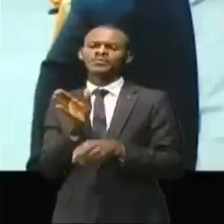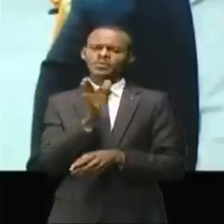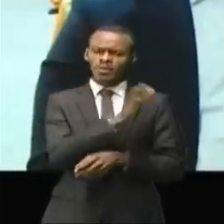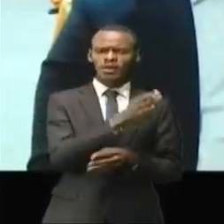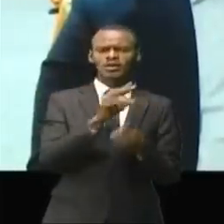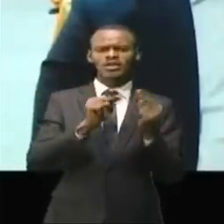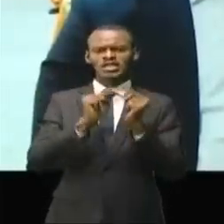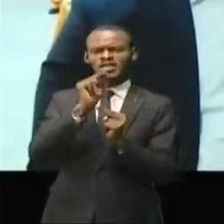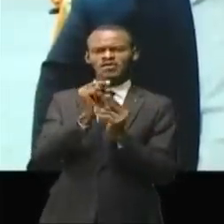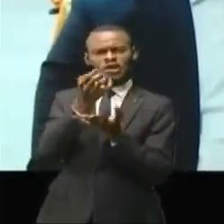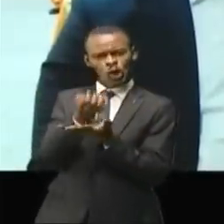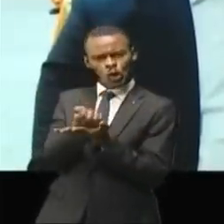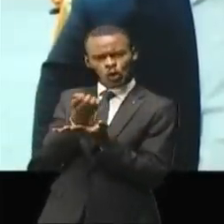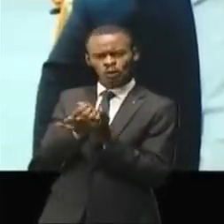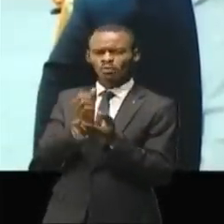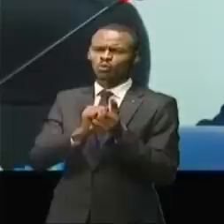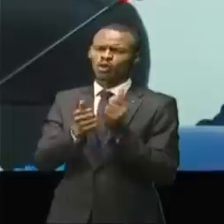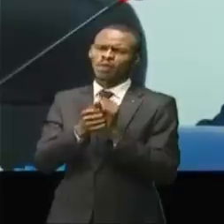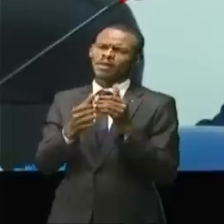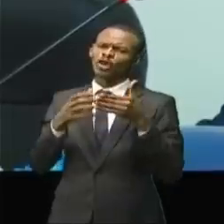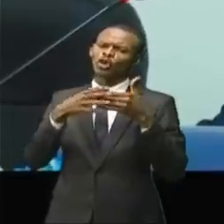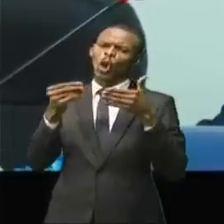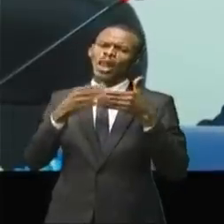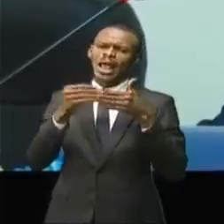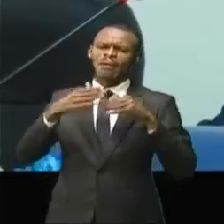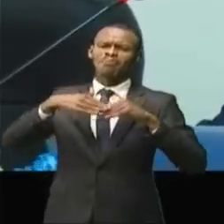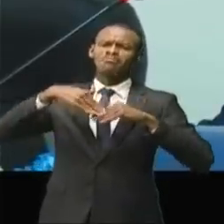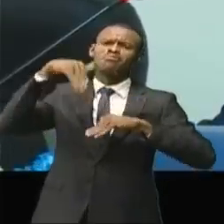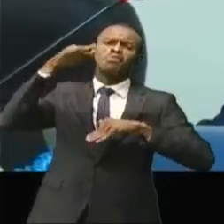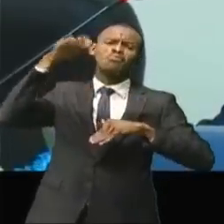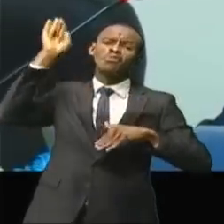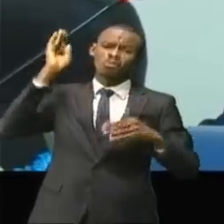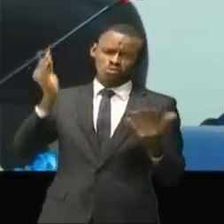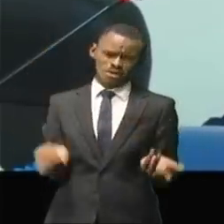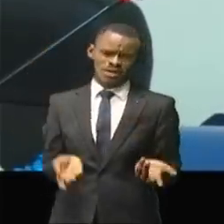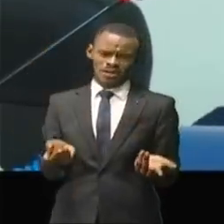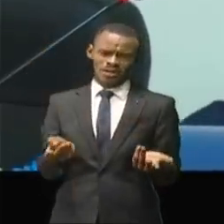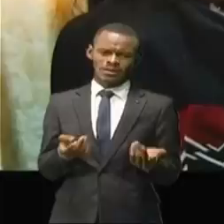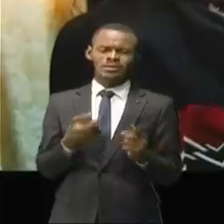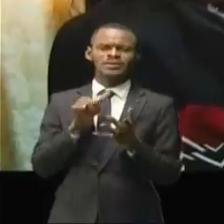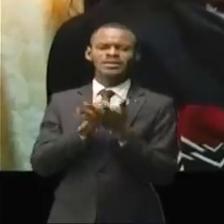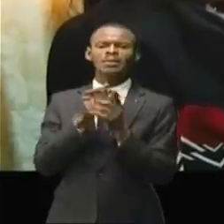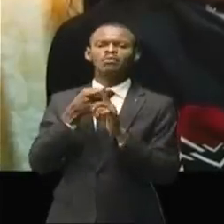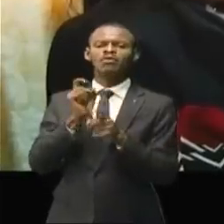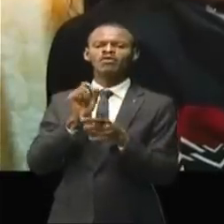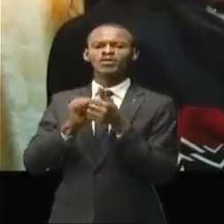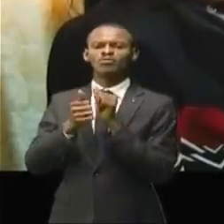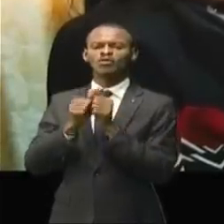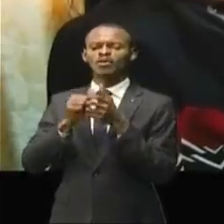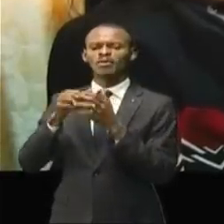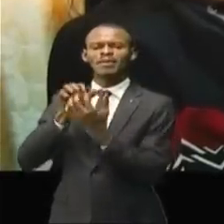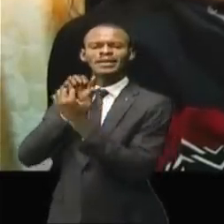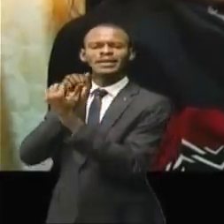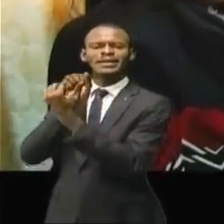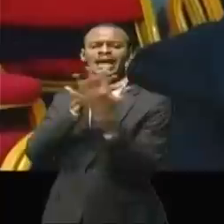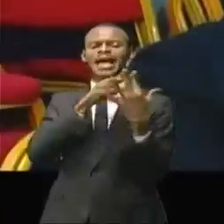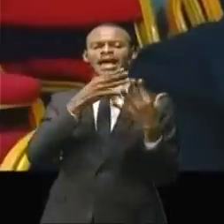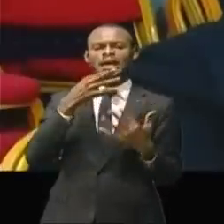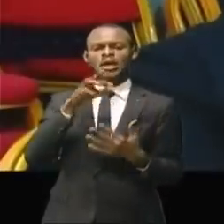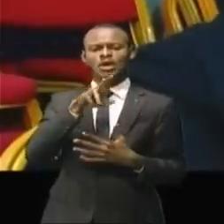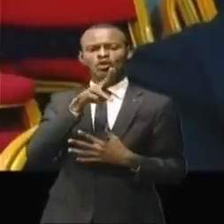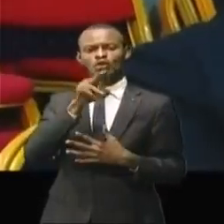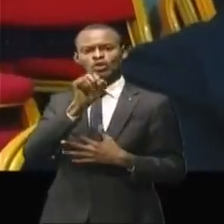niveau élevé de l'inflation mondiale illustrée par les effets de la guerre Russo ukrainienne sans oublier